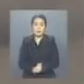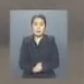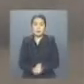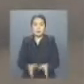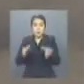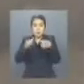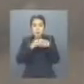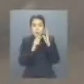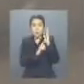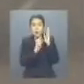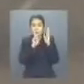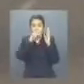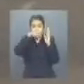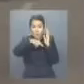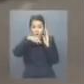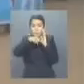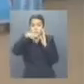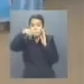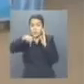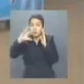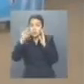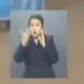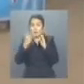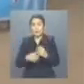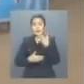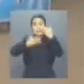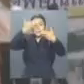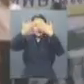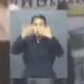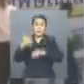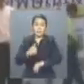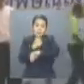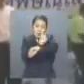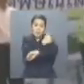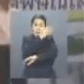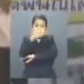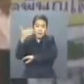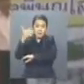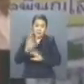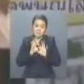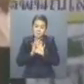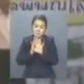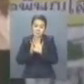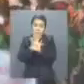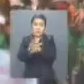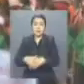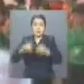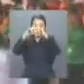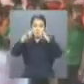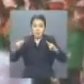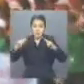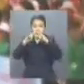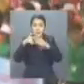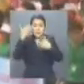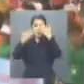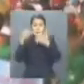รและจังหวัดพิษณุโลกร่วมกิจกรรมวันแรงงานแห่งชาติภายในลานอเนกประสงค์หน้าศาลากลางจังหวัดซึ่งกิจกรรมในปีนี้มีการม